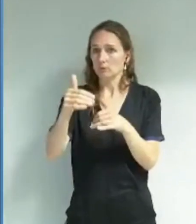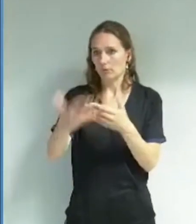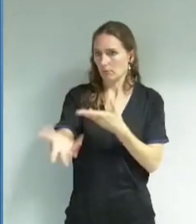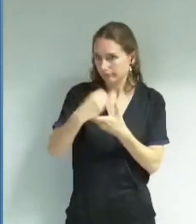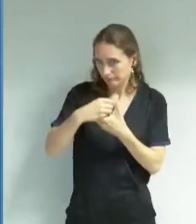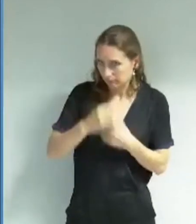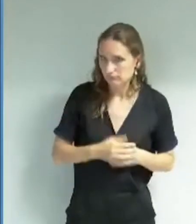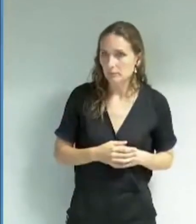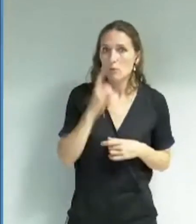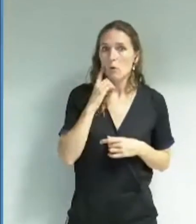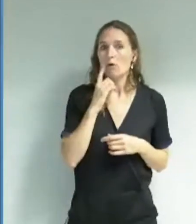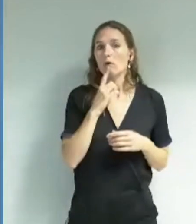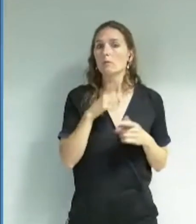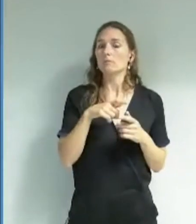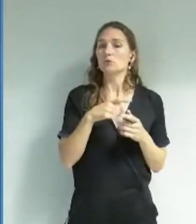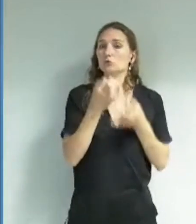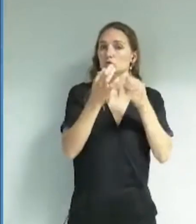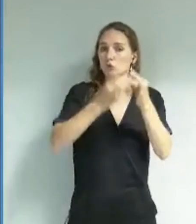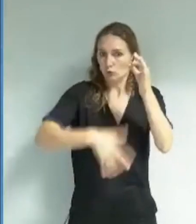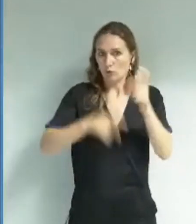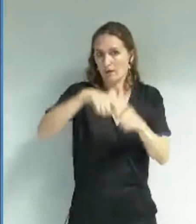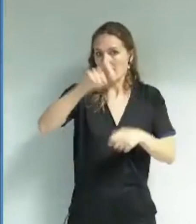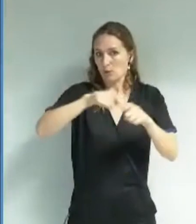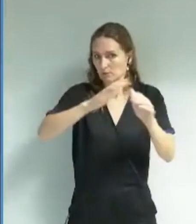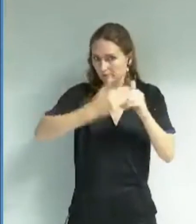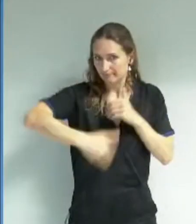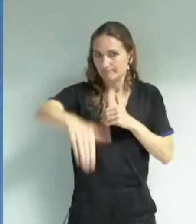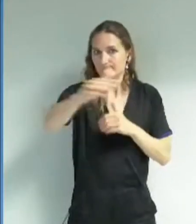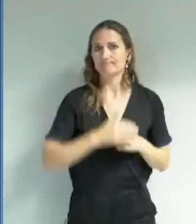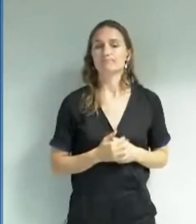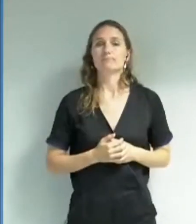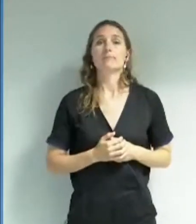mettons bien en œuvre dans les années à venir. Merci beaucoup, Madame Lheureux.